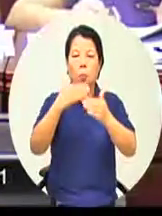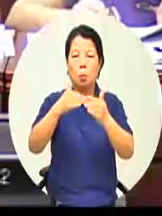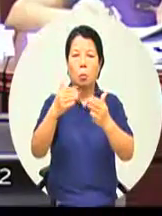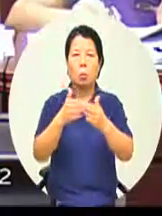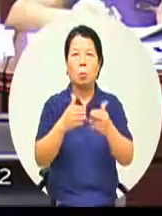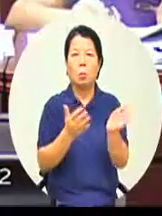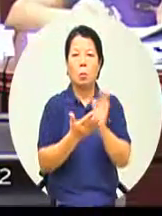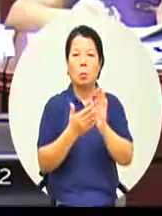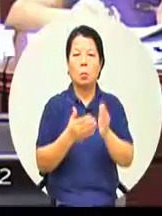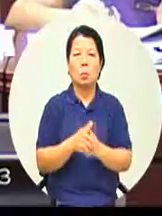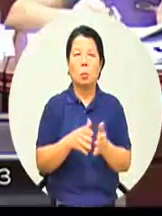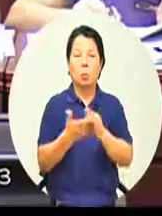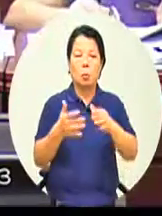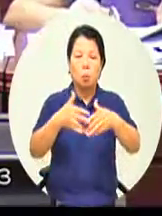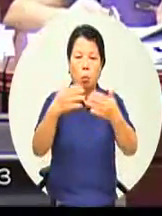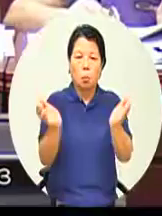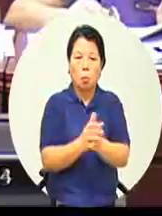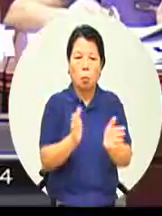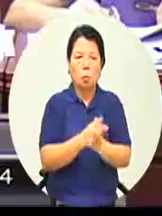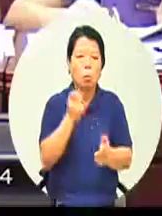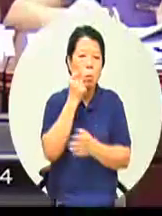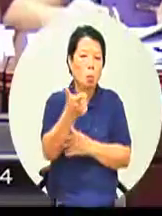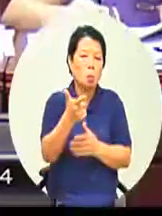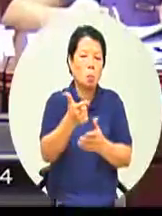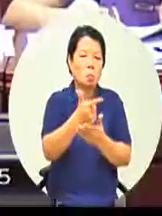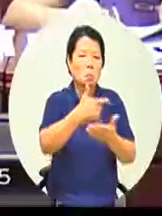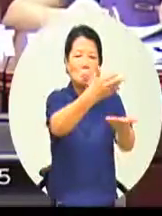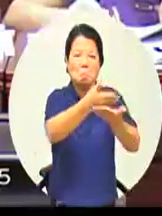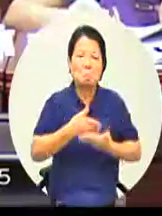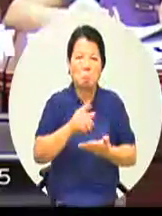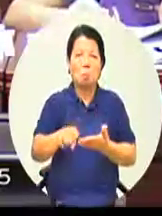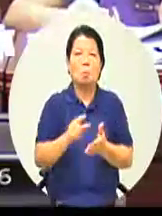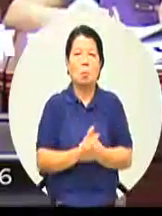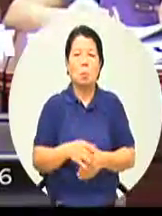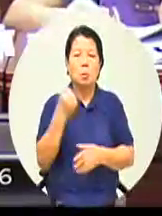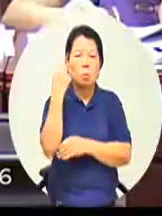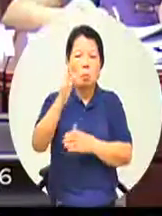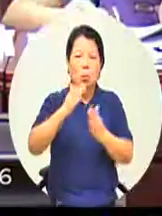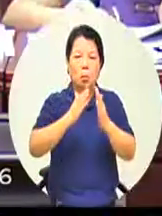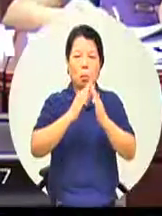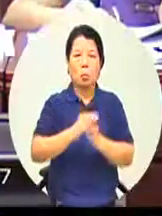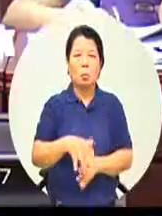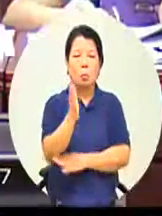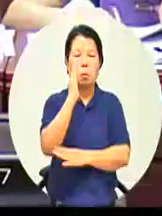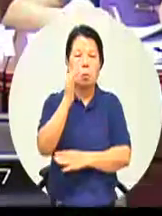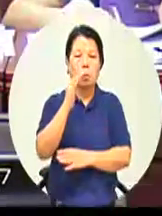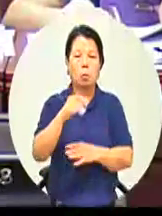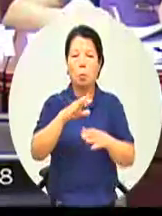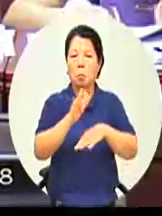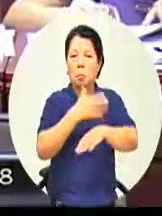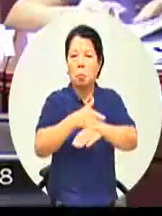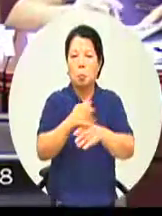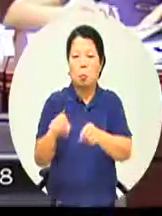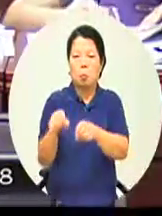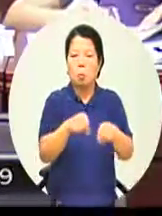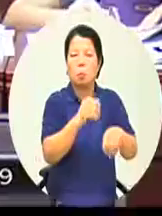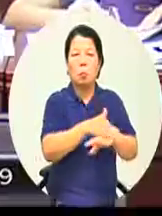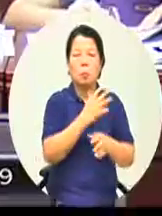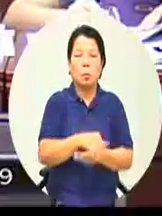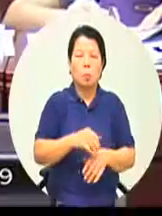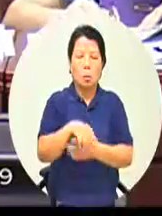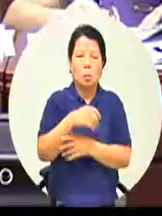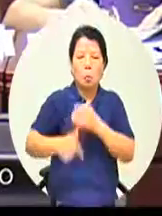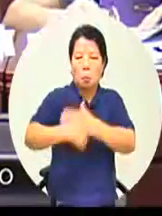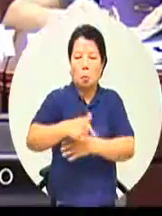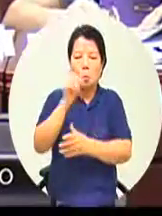到经费核定其实花了6个月时间我相信我们的新政府不可能花那么长的时间，应该很尽快的能够核定下